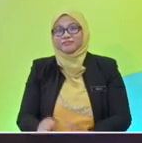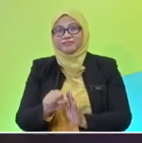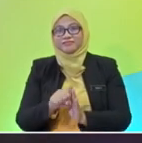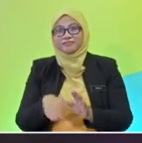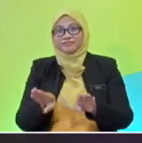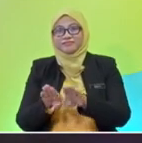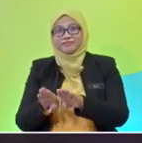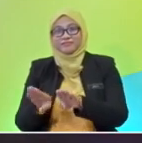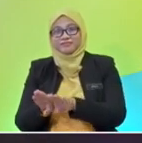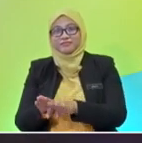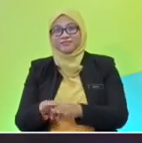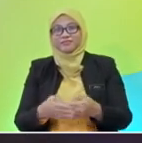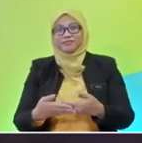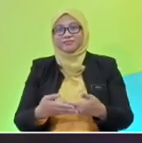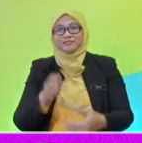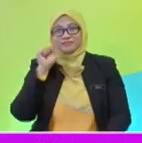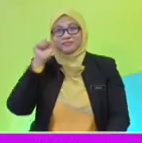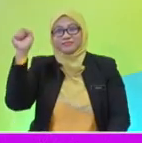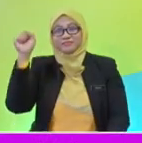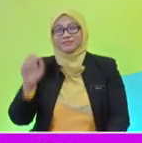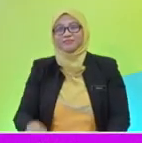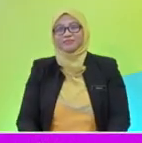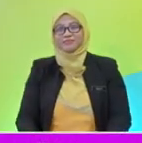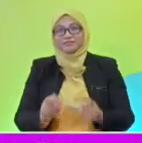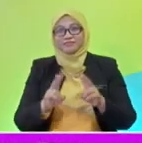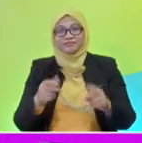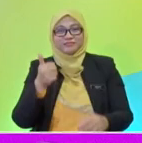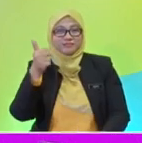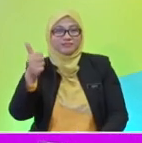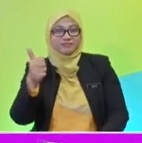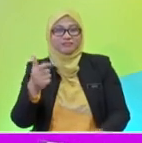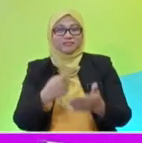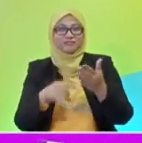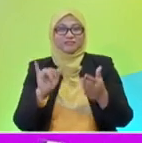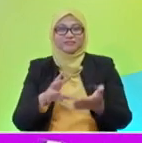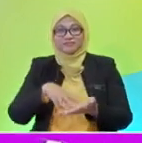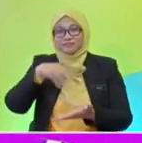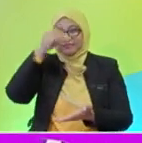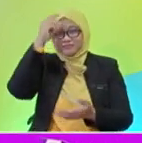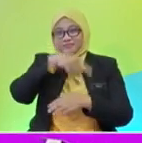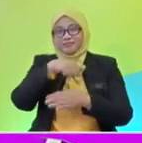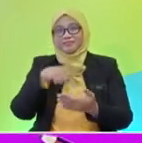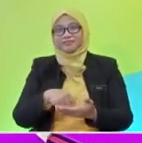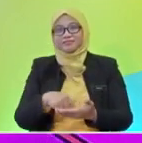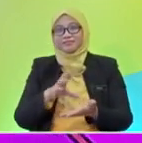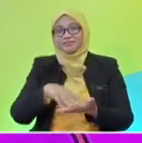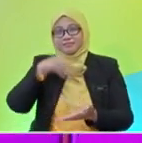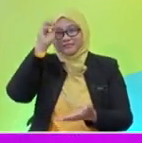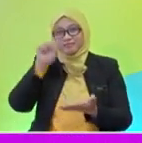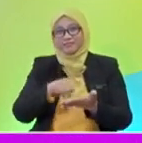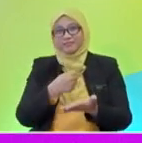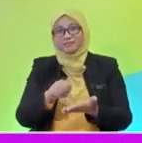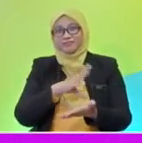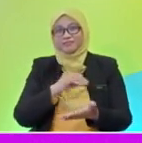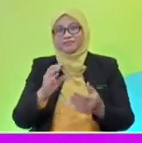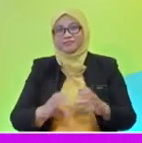Ya, tepat sekali. Saya rasa sangat menarik tu cikgu apa yang kita sudah belajar hari ini. Kita belajar mengenai sajak ni dan cara